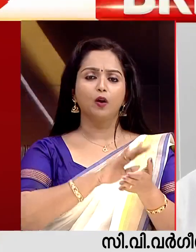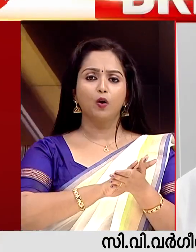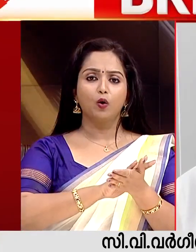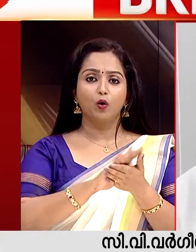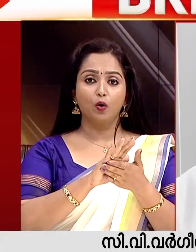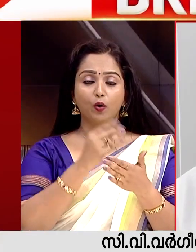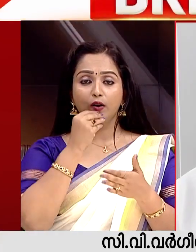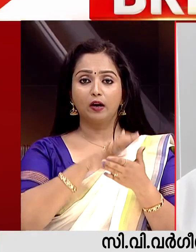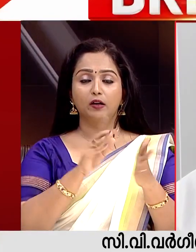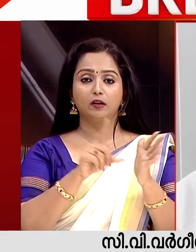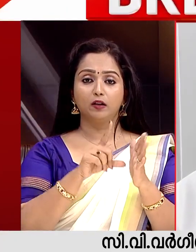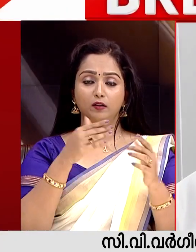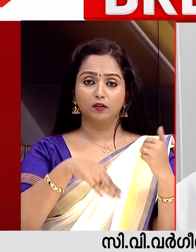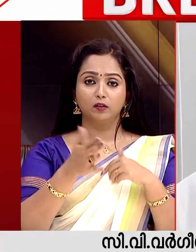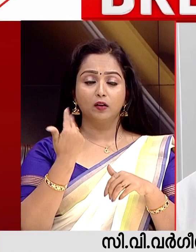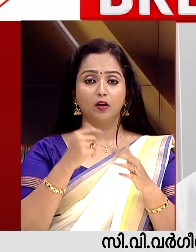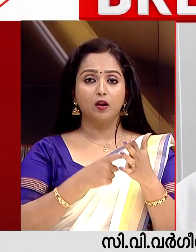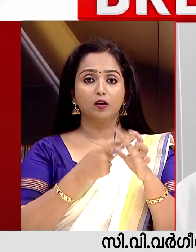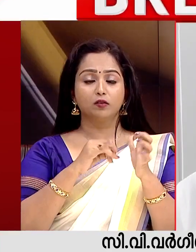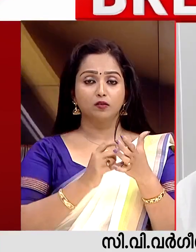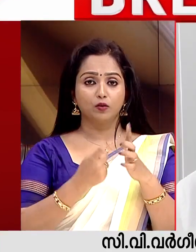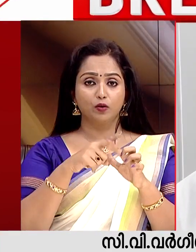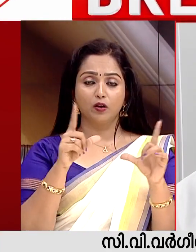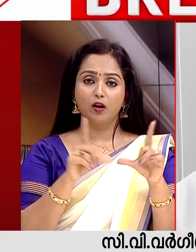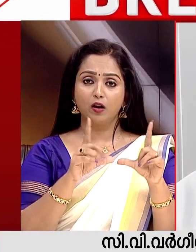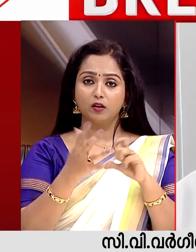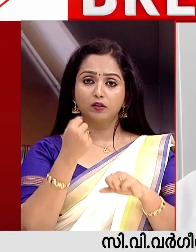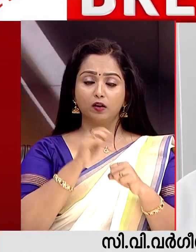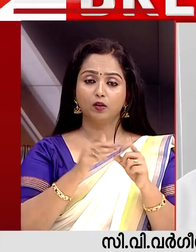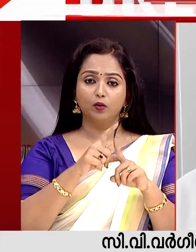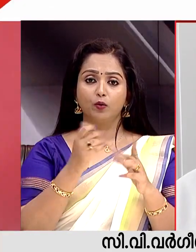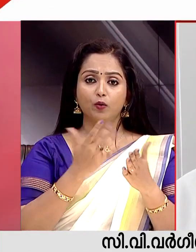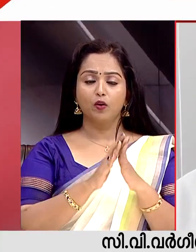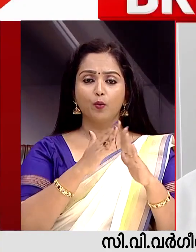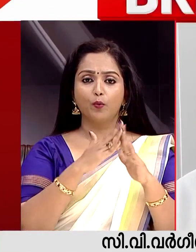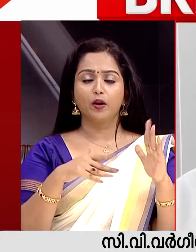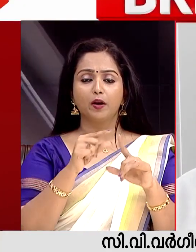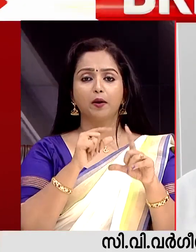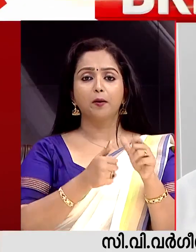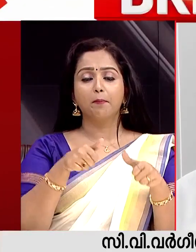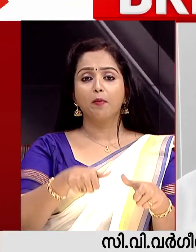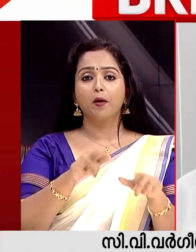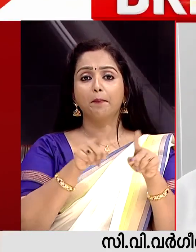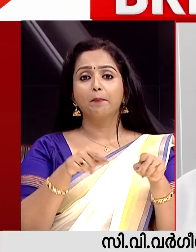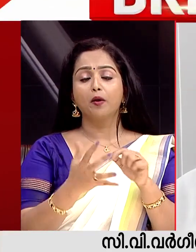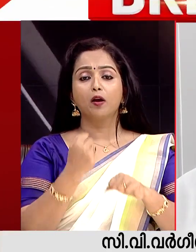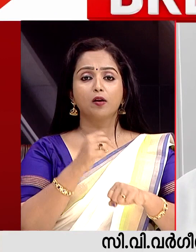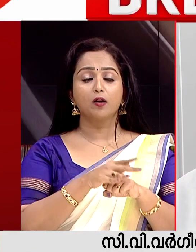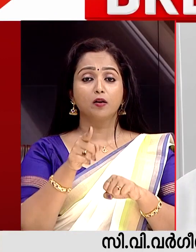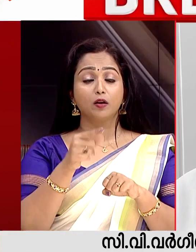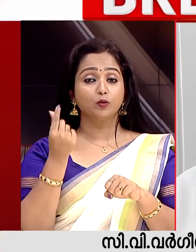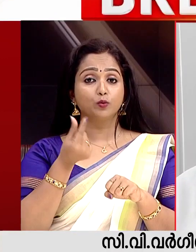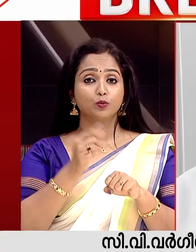നടത്തട്ടെ, റിസോർട്ടിൻ്റെ ലൈസൻസ് നടത്തട്ടെ, പക്ഷേ വീടിൻ്റെ പെർമിറ്റ് എടുക്കുകയും ആ വീടിൻ്റെ പെർമിറ്റ്